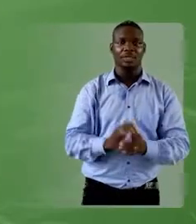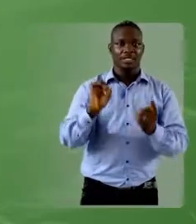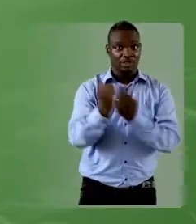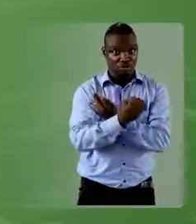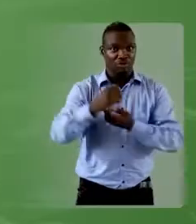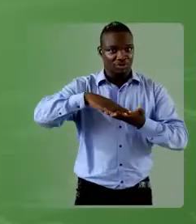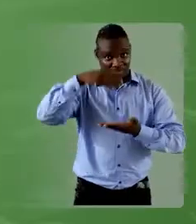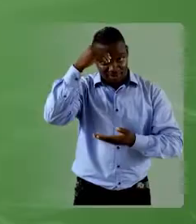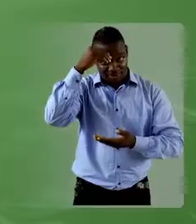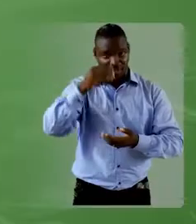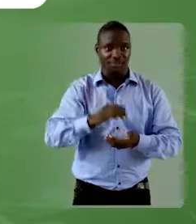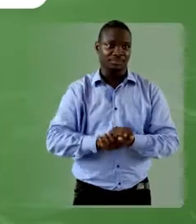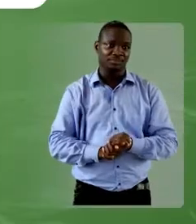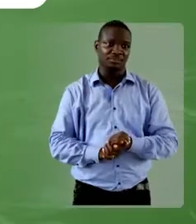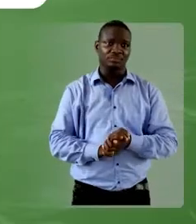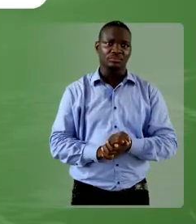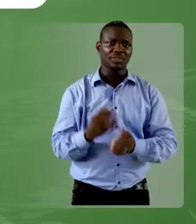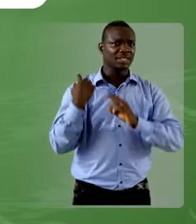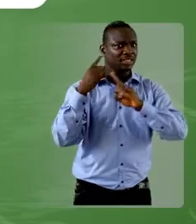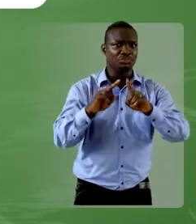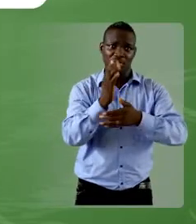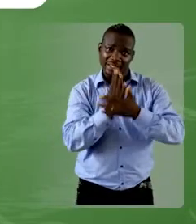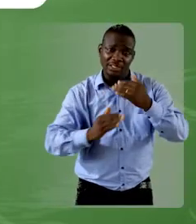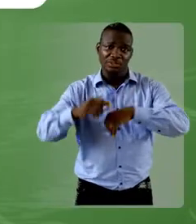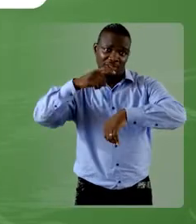Situation d'apprentissage. Depuis quelque temps,